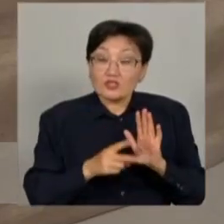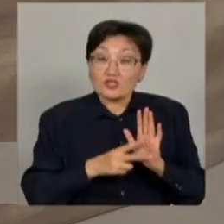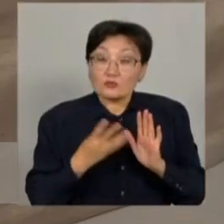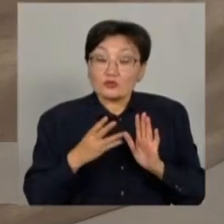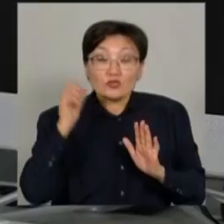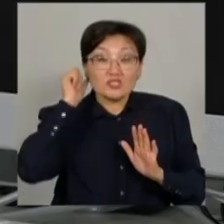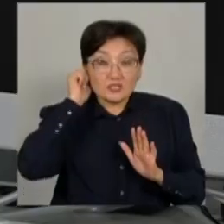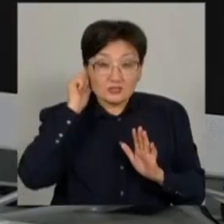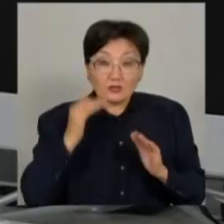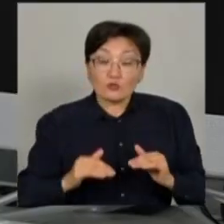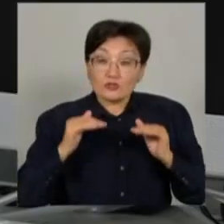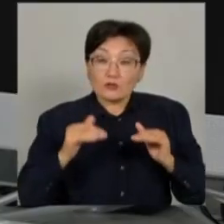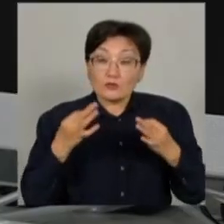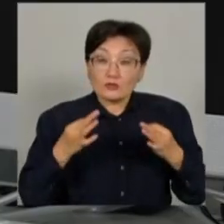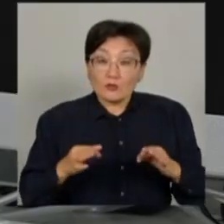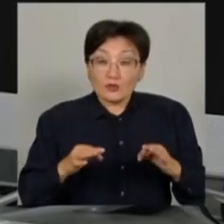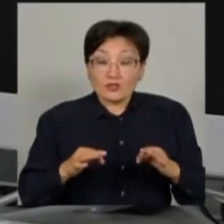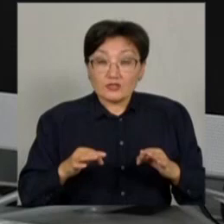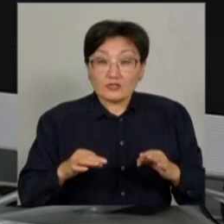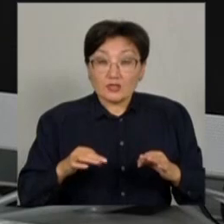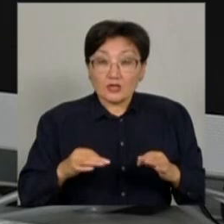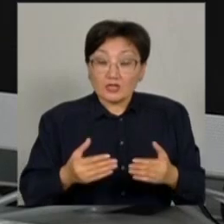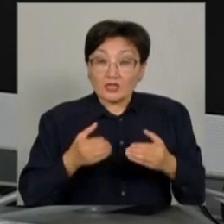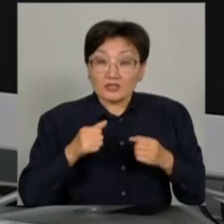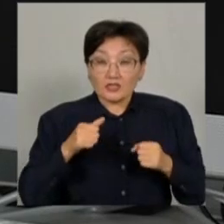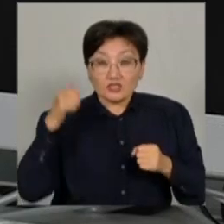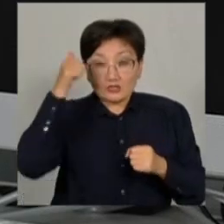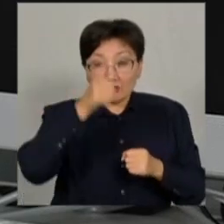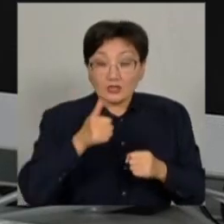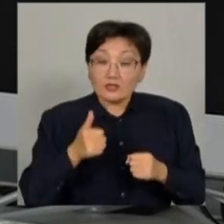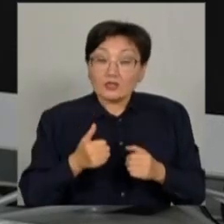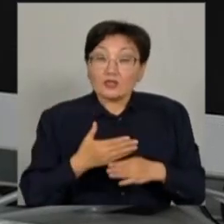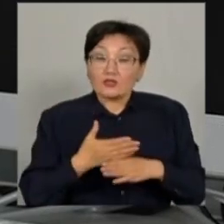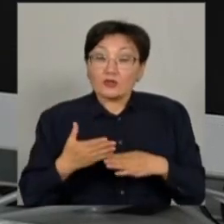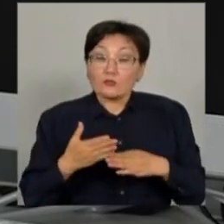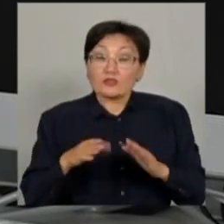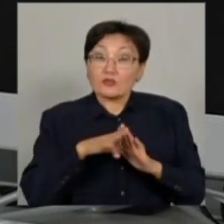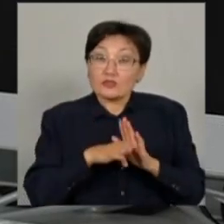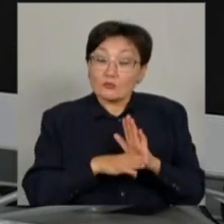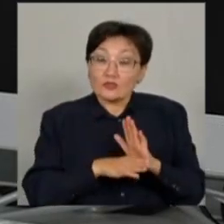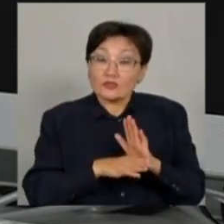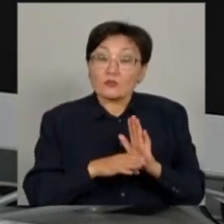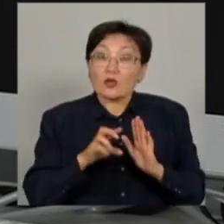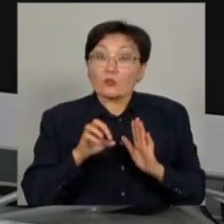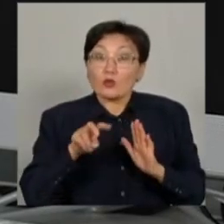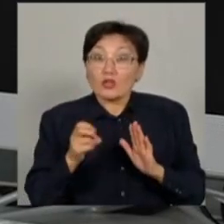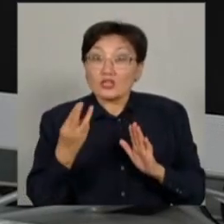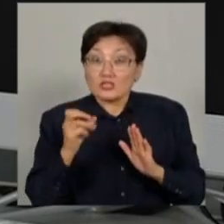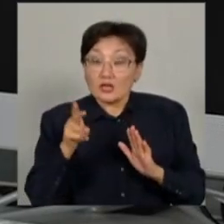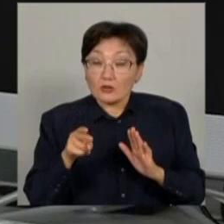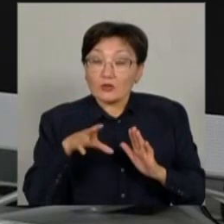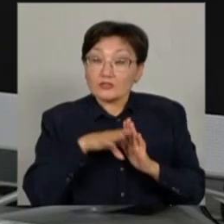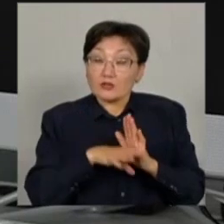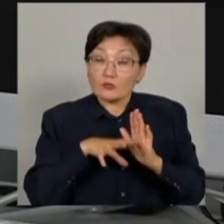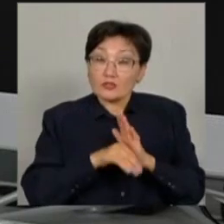74-ке жеткен. Тәуелсіздік алғаннан кейінгі еліміздің ең бір ұтқан бағдарламасының біреуі болашақ бағдарламасы. Осы бағдарламаның